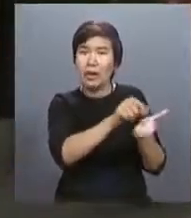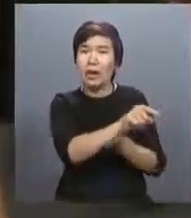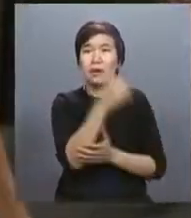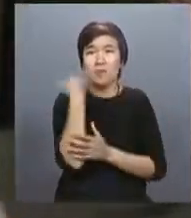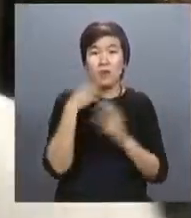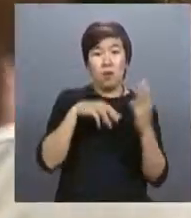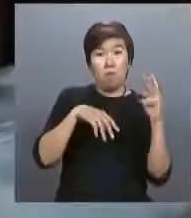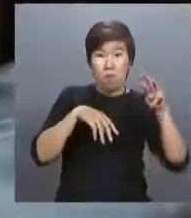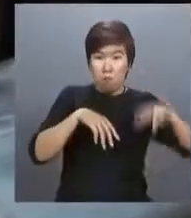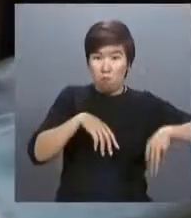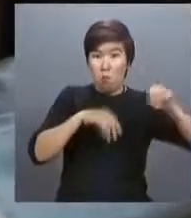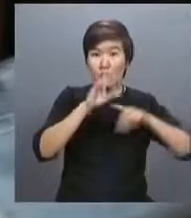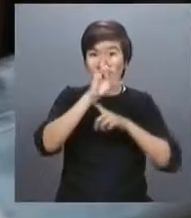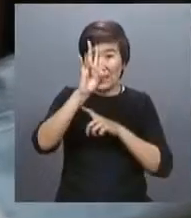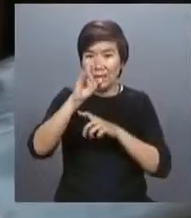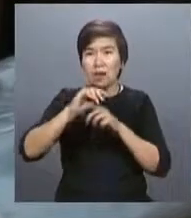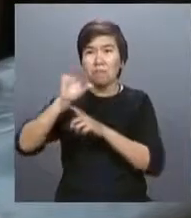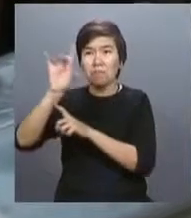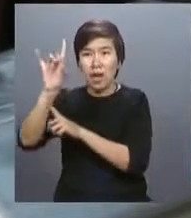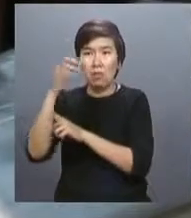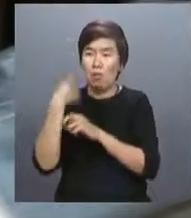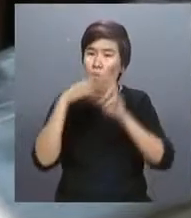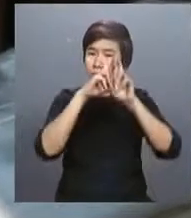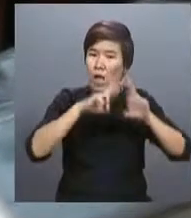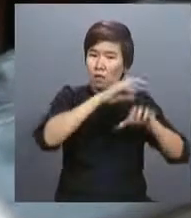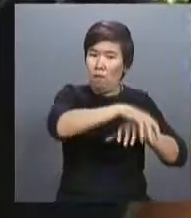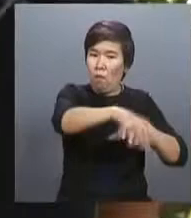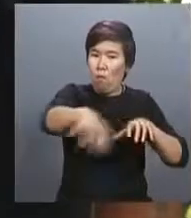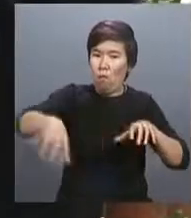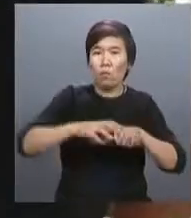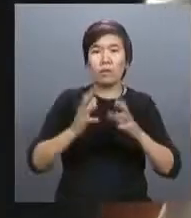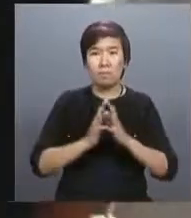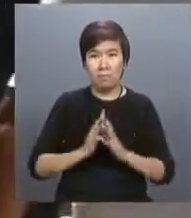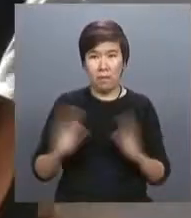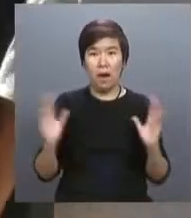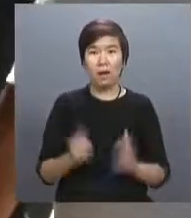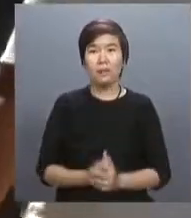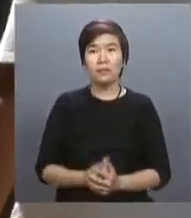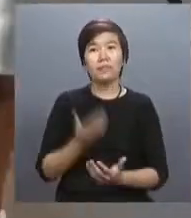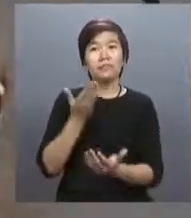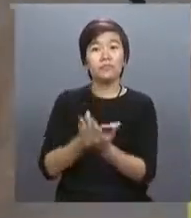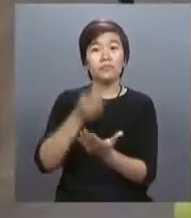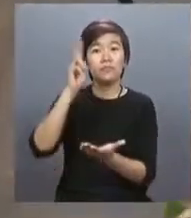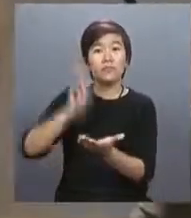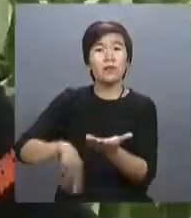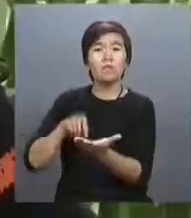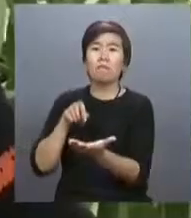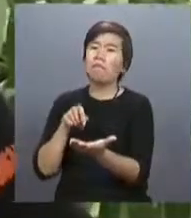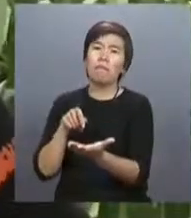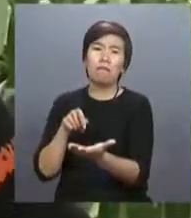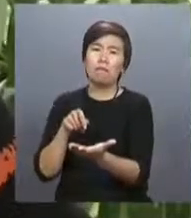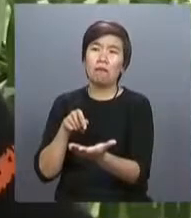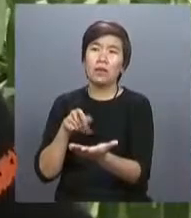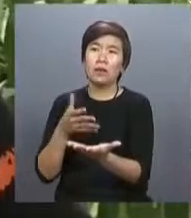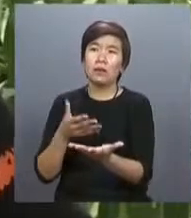7และหมู่8ซึ่งมีสถานประกอบการหนาแน่น เรื่องปรับเนี่ยมันก็ไม่ได้ผลนะคือเขาถ้